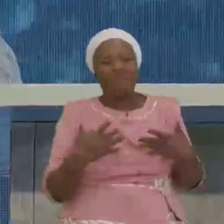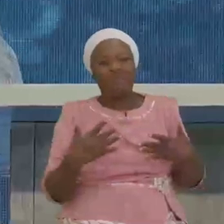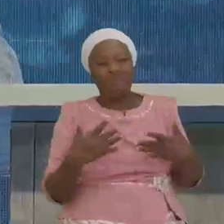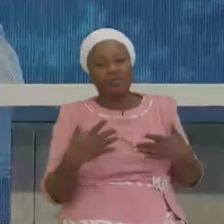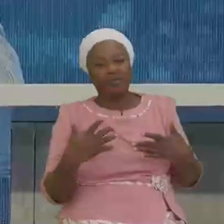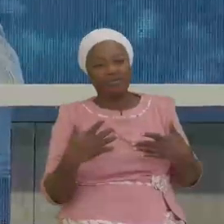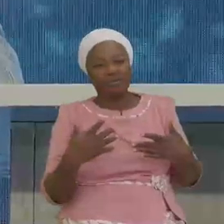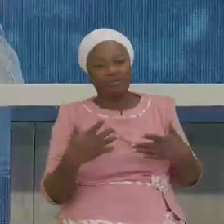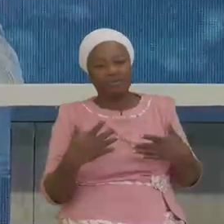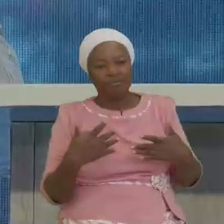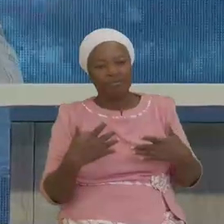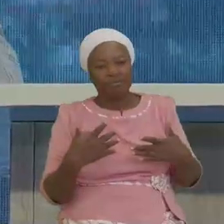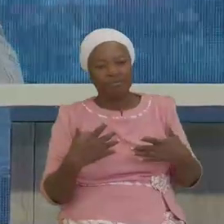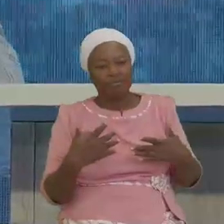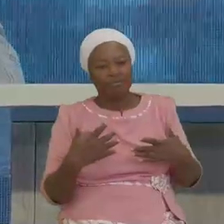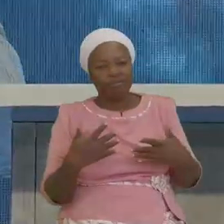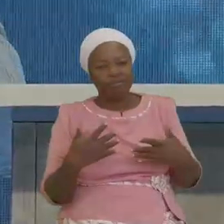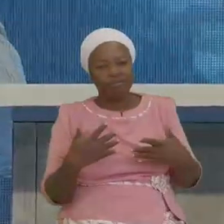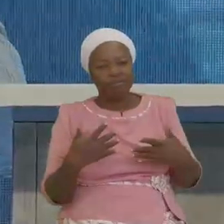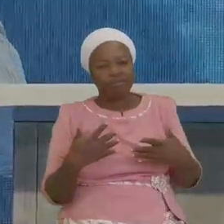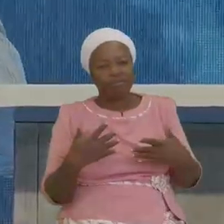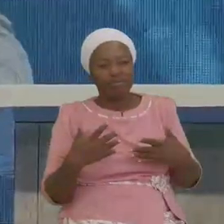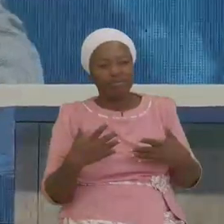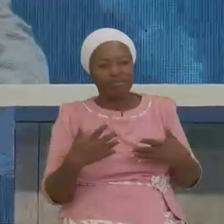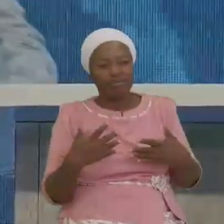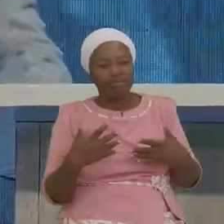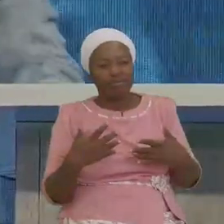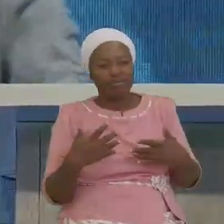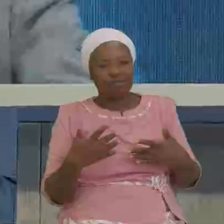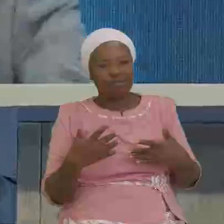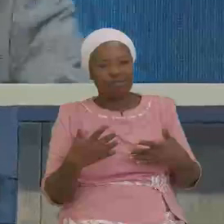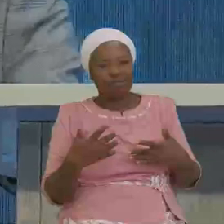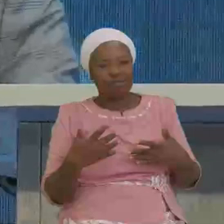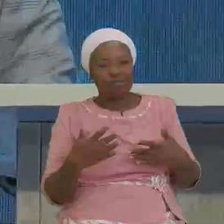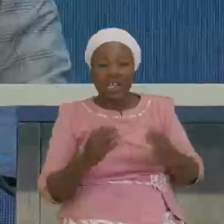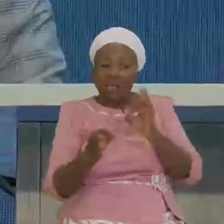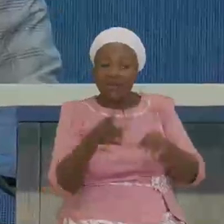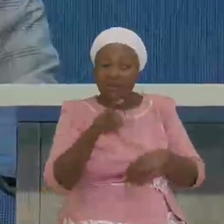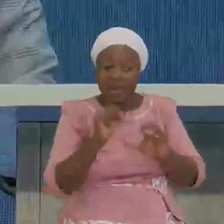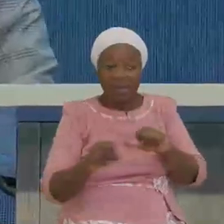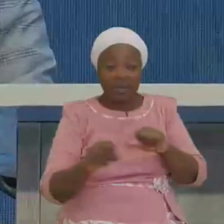Le déjeuner, le souper, le jour suivant, le mois prochain,